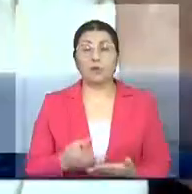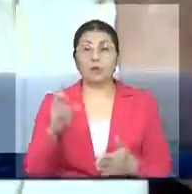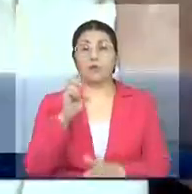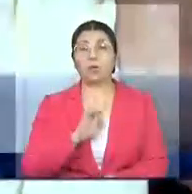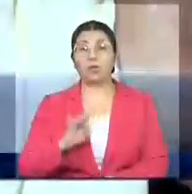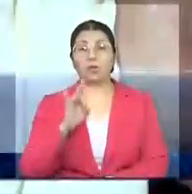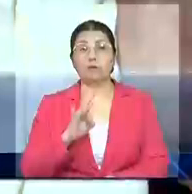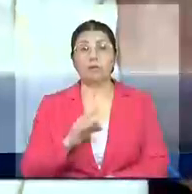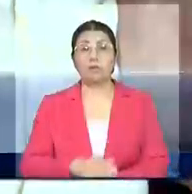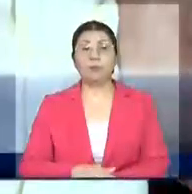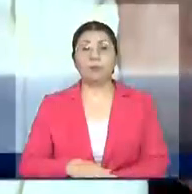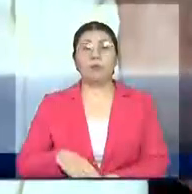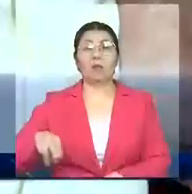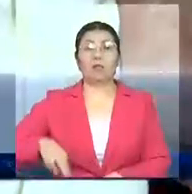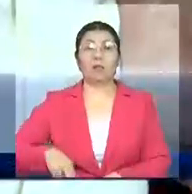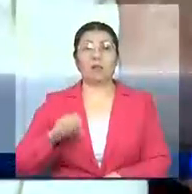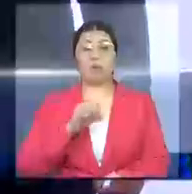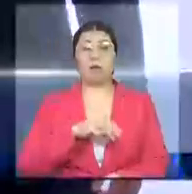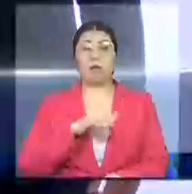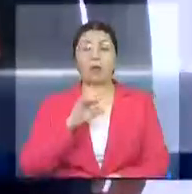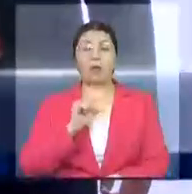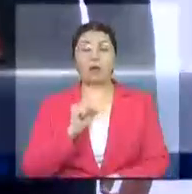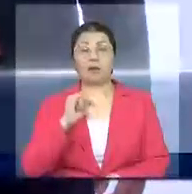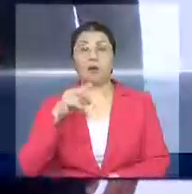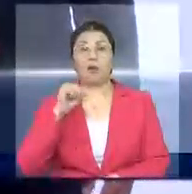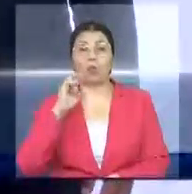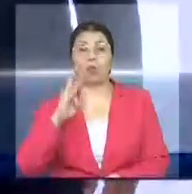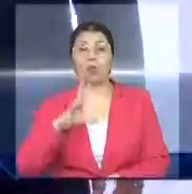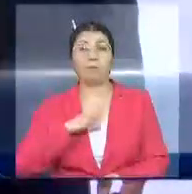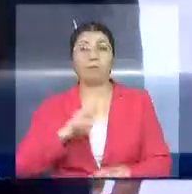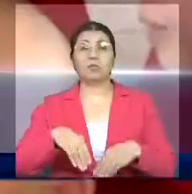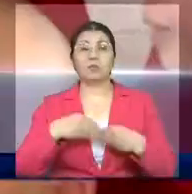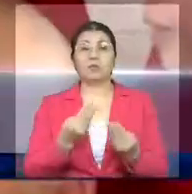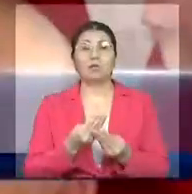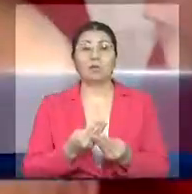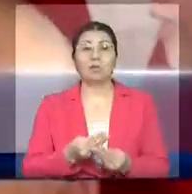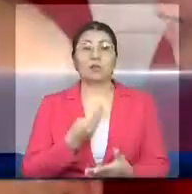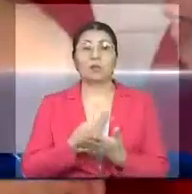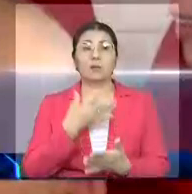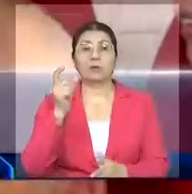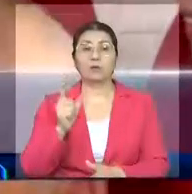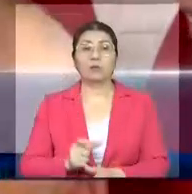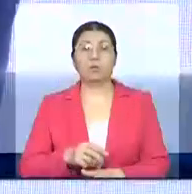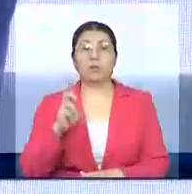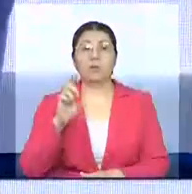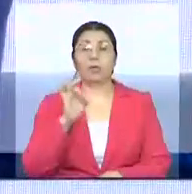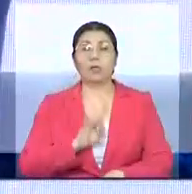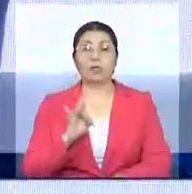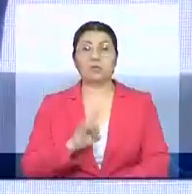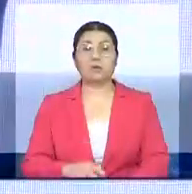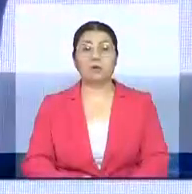В ходе вечера директору ТОО «Актобе Медиа» Раукину Отыншину было присвоено звание почетного гражданина Байганинского района.